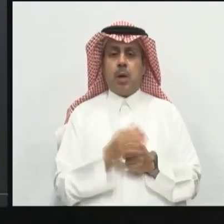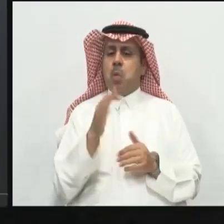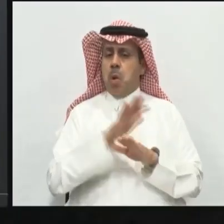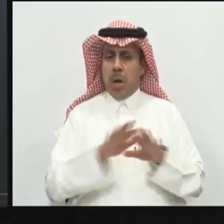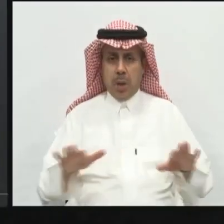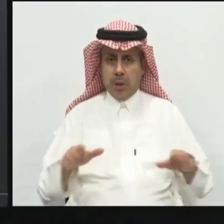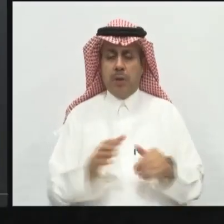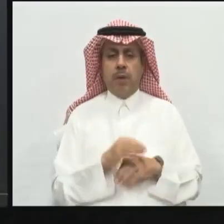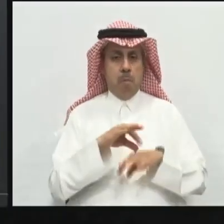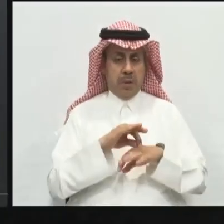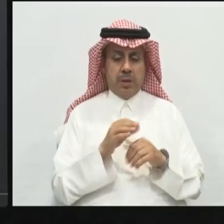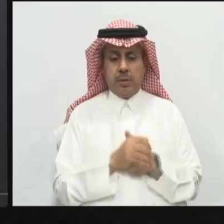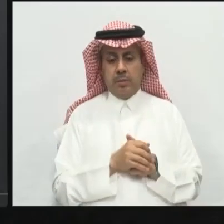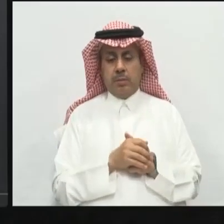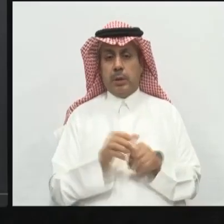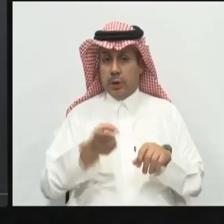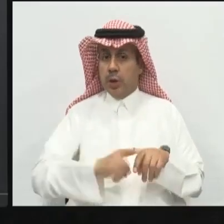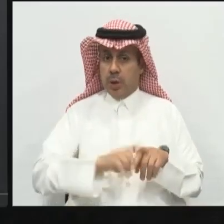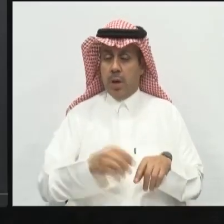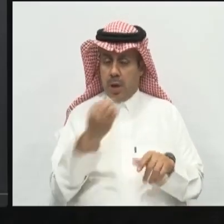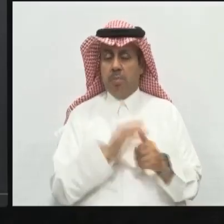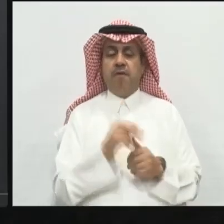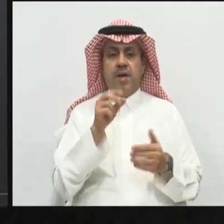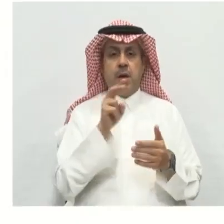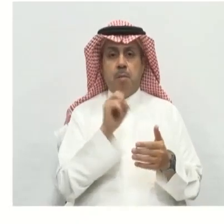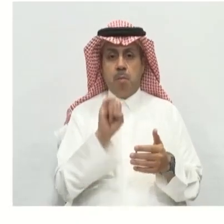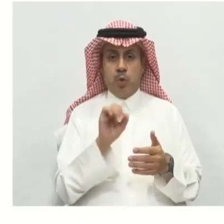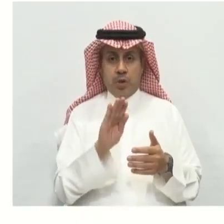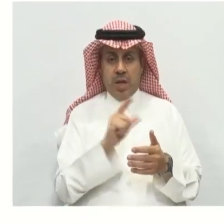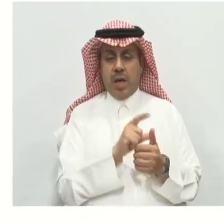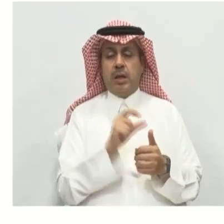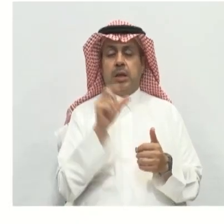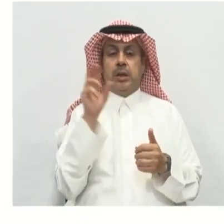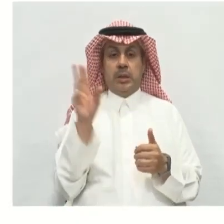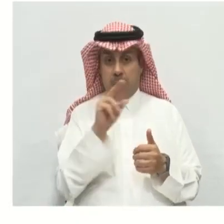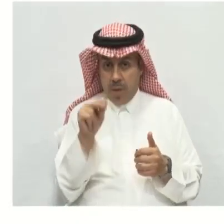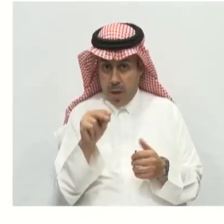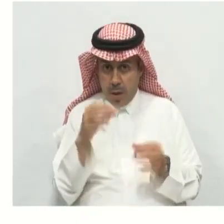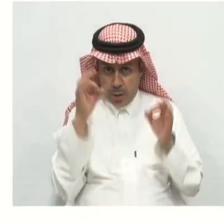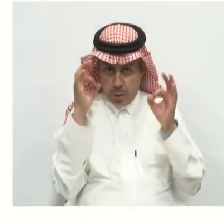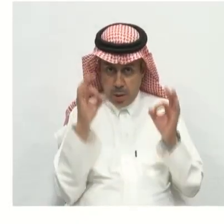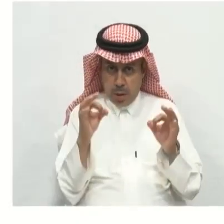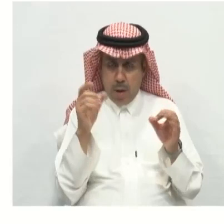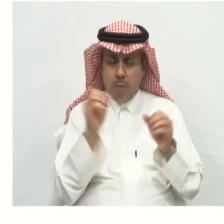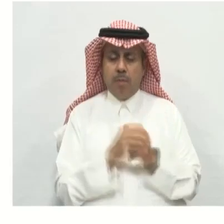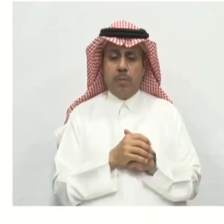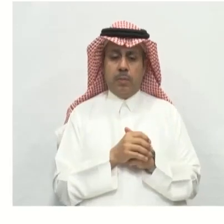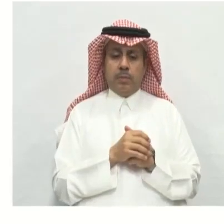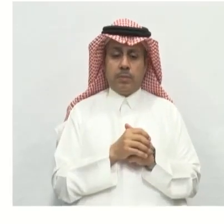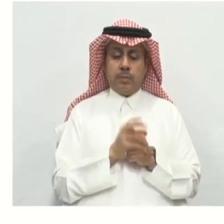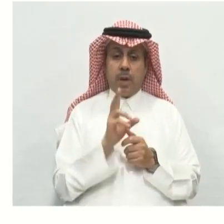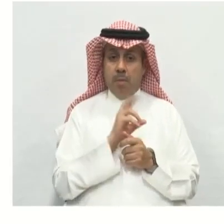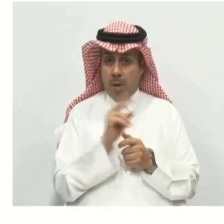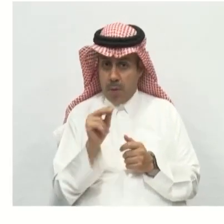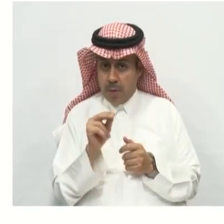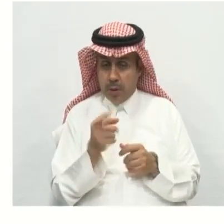البشريه ايضا تكرار الكلمه في المستند لا يعد دوما تمثيلا دقيقا لاهميه على سبيل المثال على الرغم